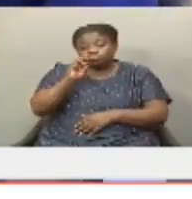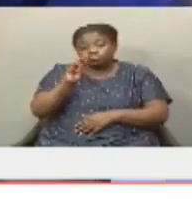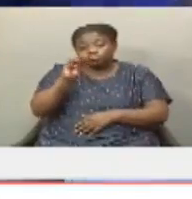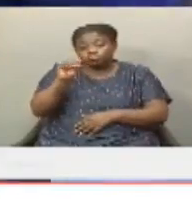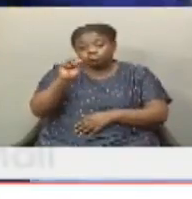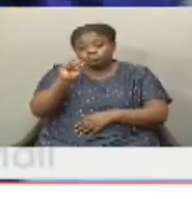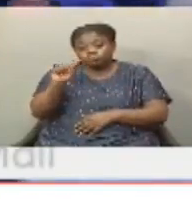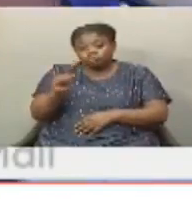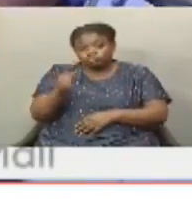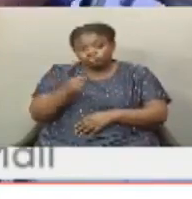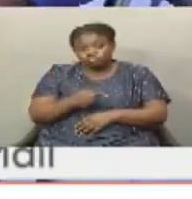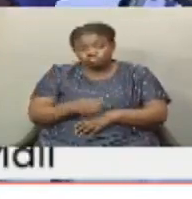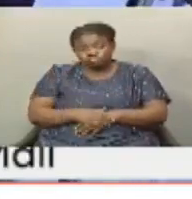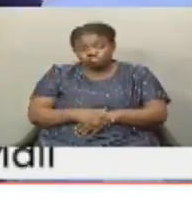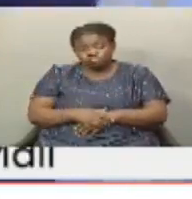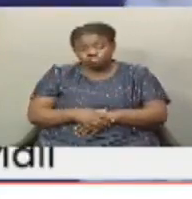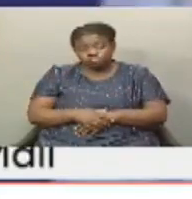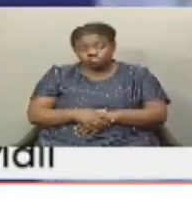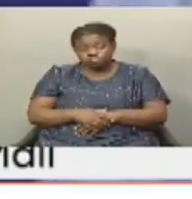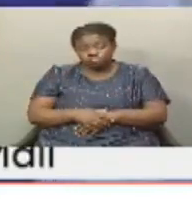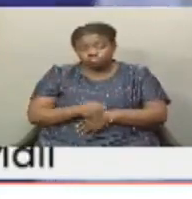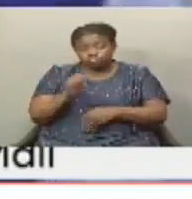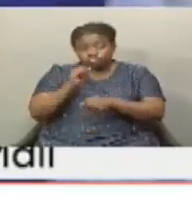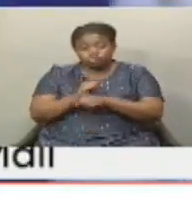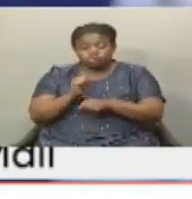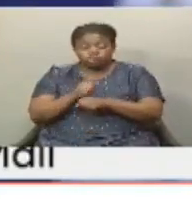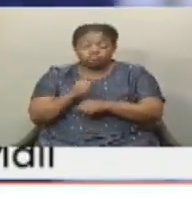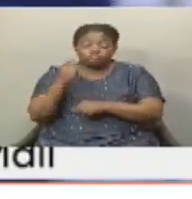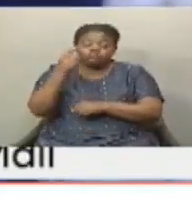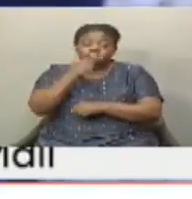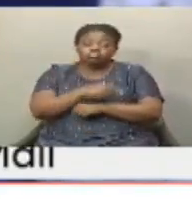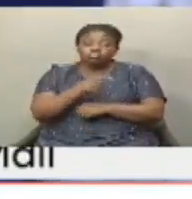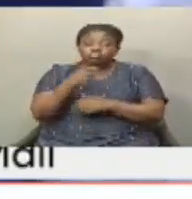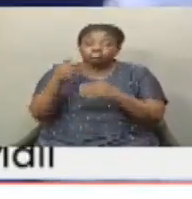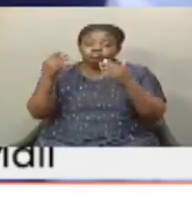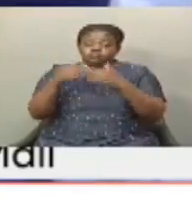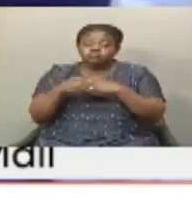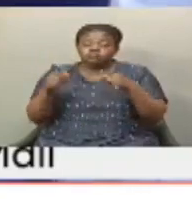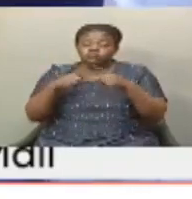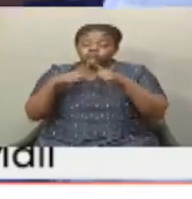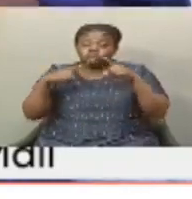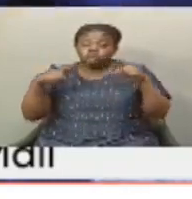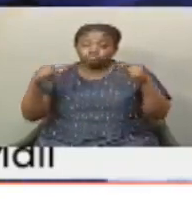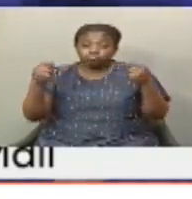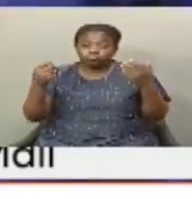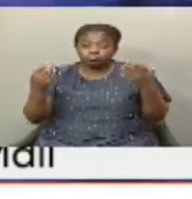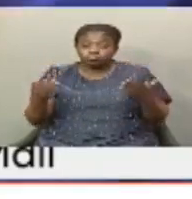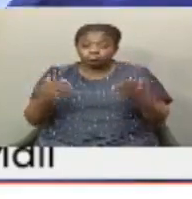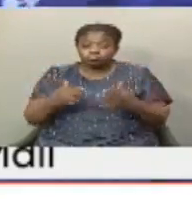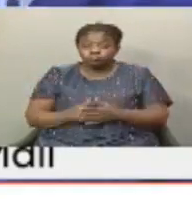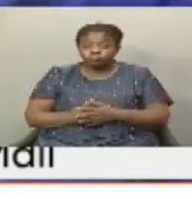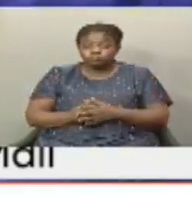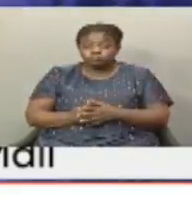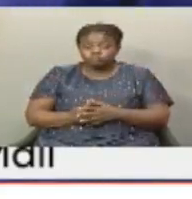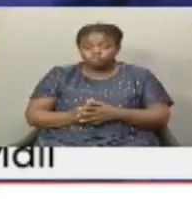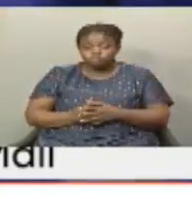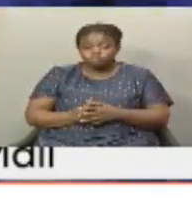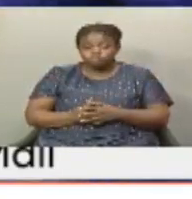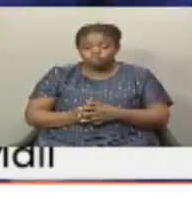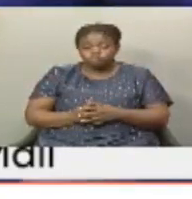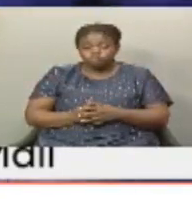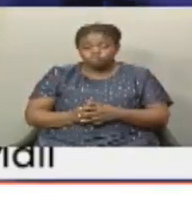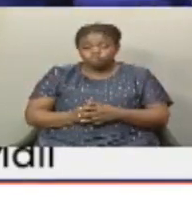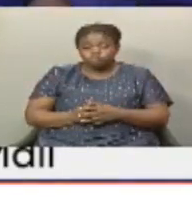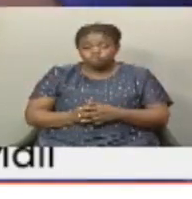dryer enkenkufu yeekola misana na kiro, eyina solar panel ewanika waggulu n'esiko amaanyi